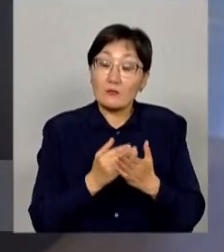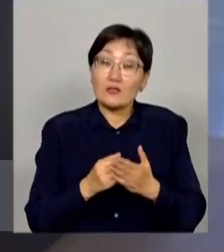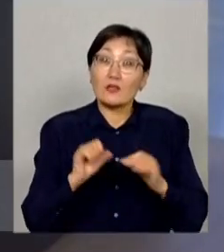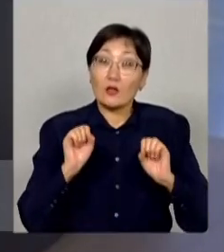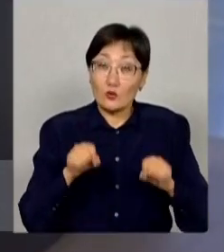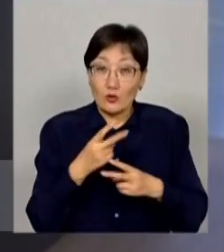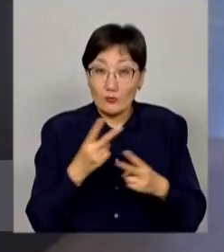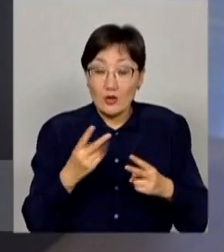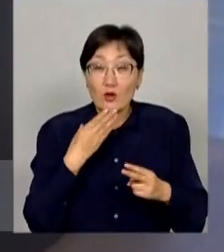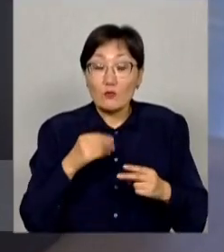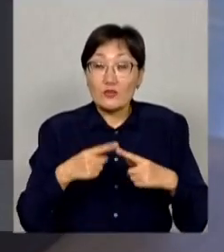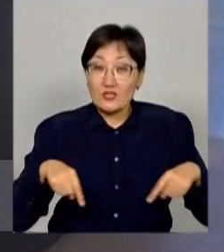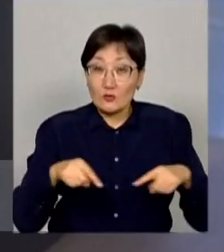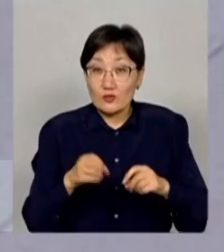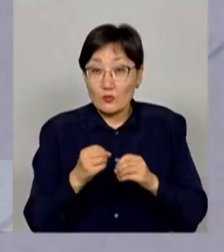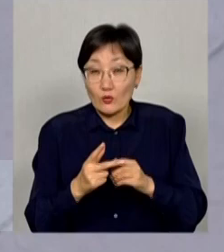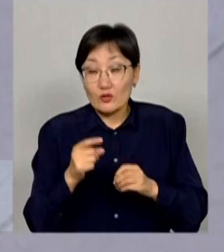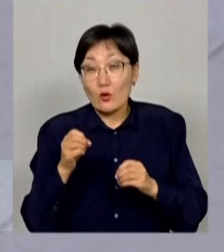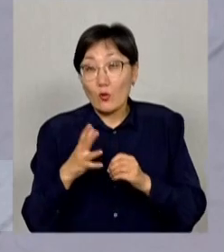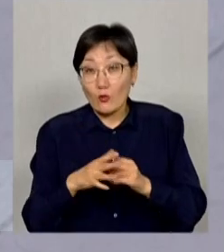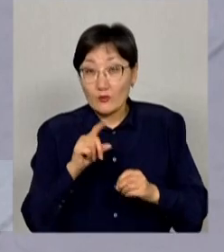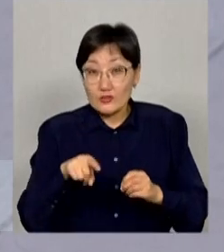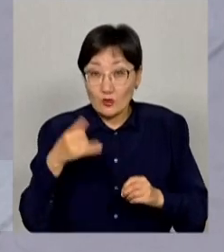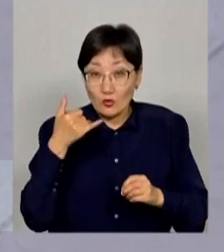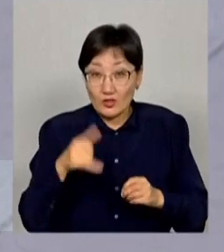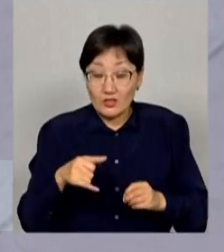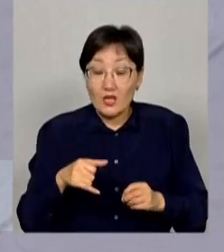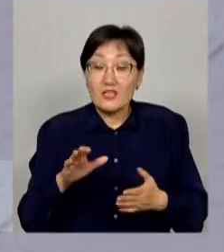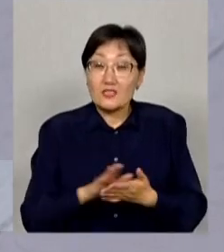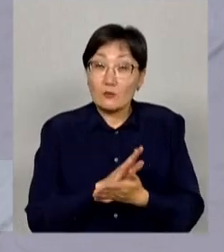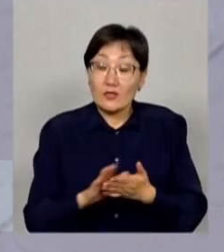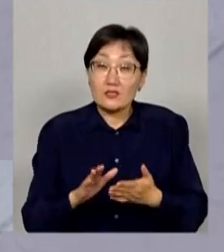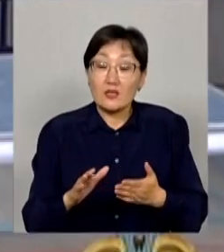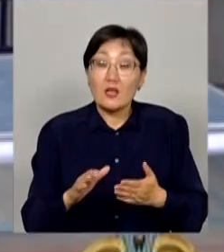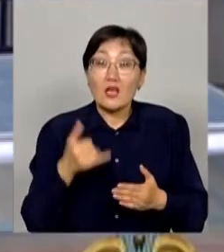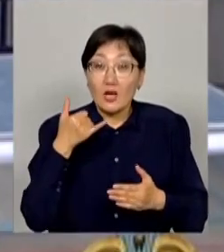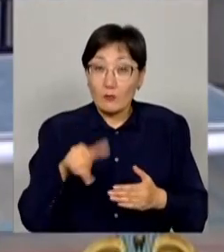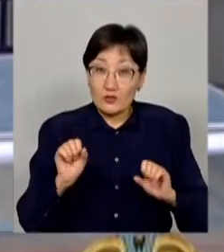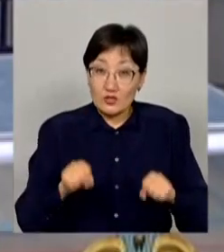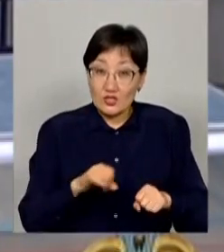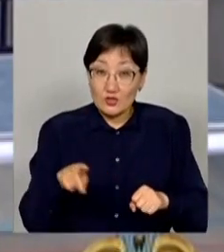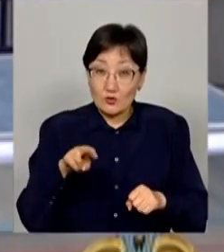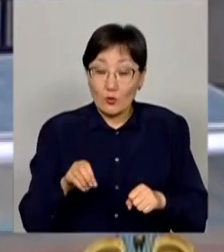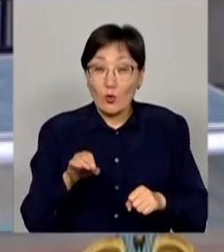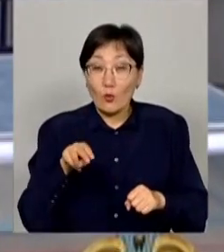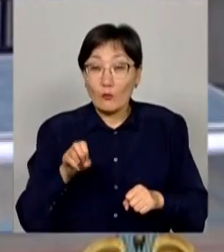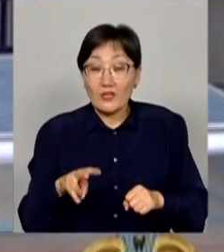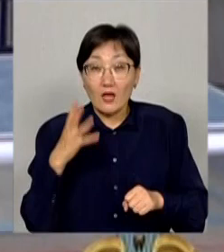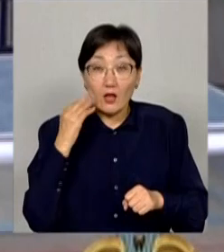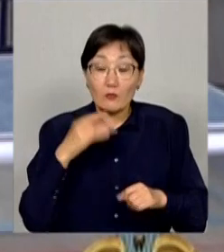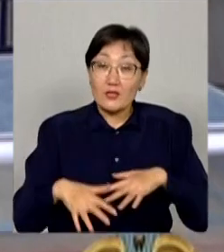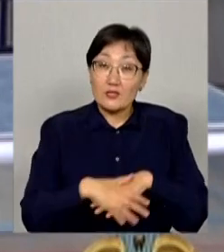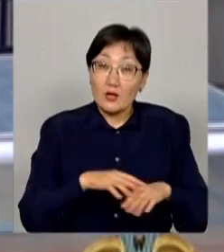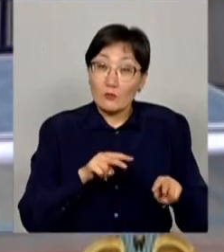өз учаскесін білу үшін 13-15 нөмір арқылы кол орталықта тегін хабарласуына болады. Одан бөлек Open Алматы қоғамдық